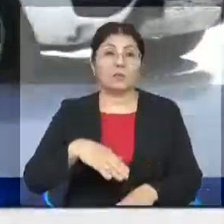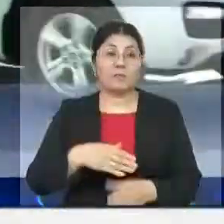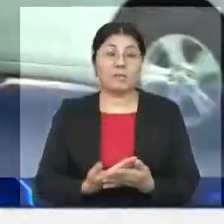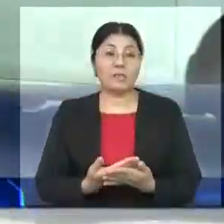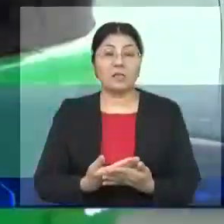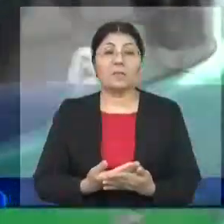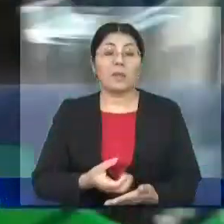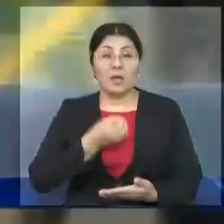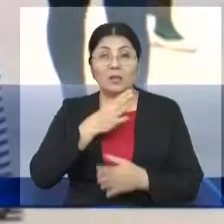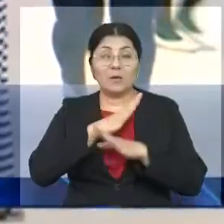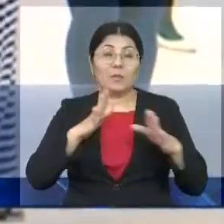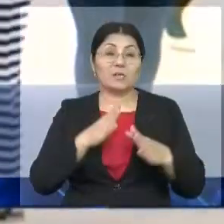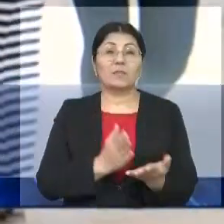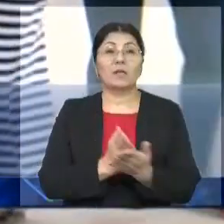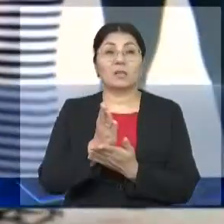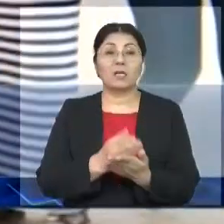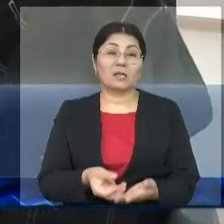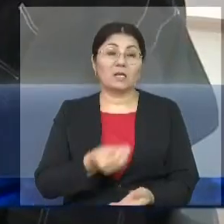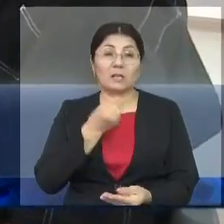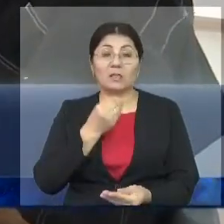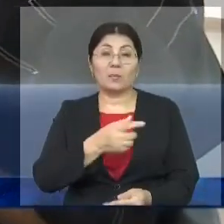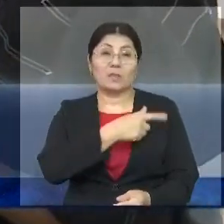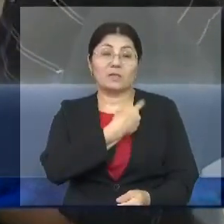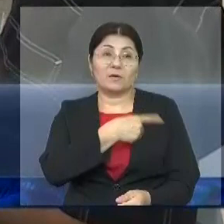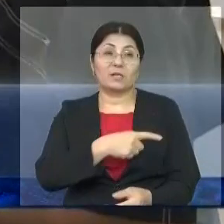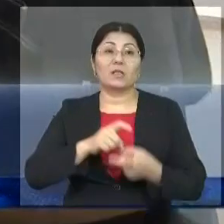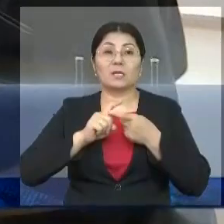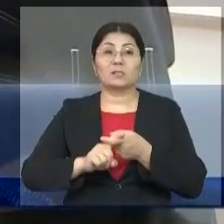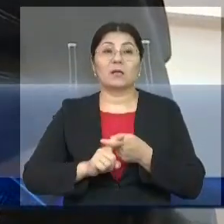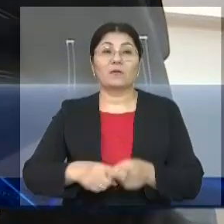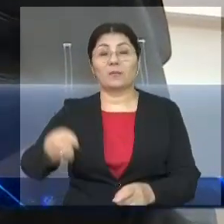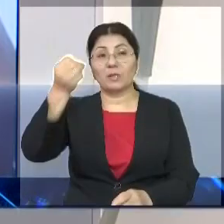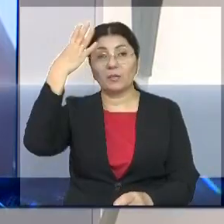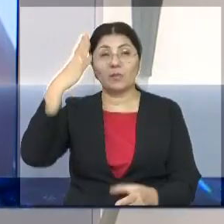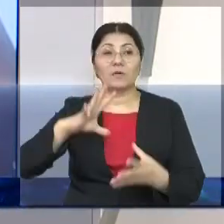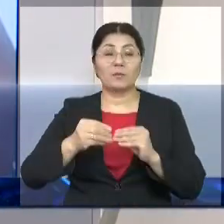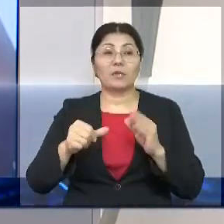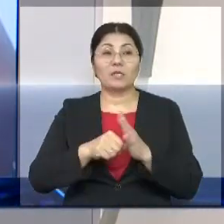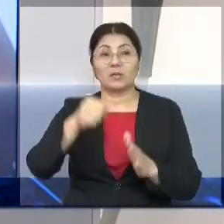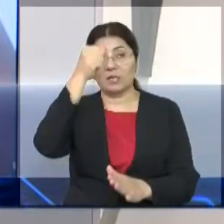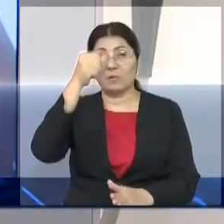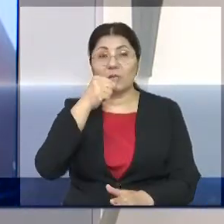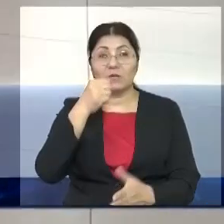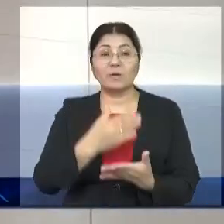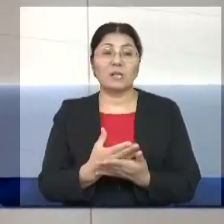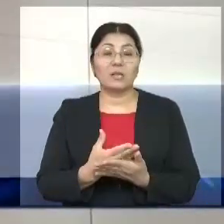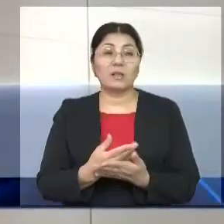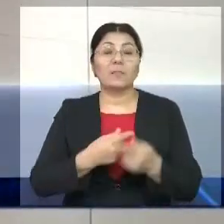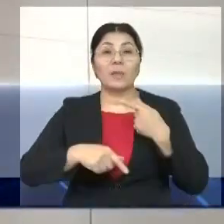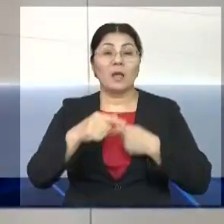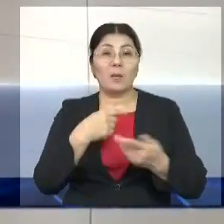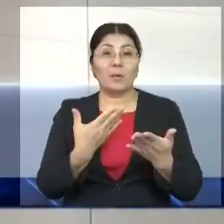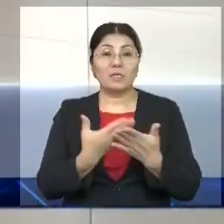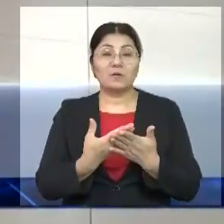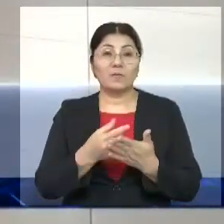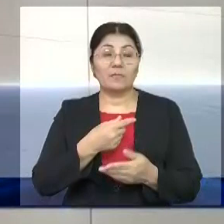услугами транспорта, общественного питания, медицины, связью и образованием. По итогам 6 месяцев материальный ущерб возмещен потребителям на